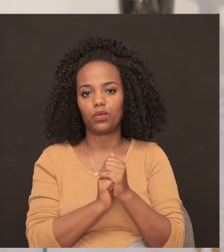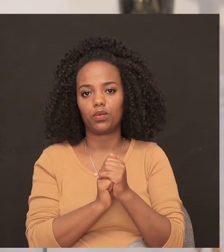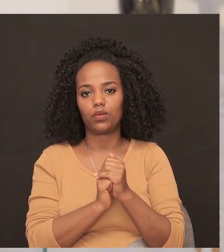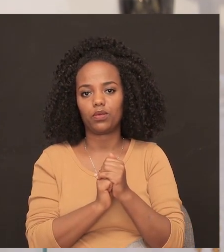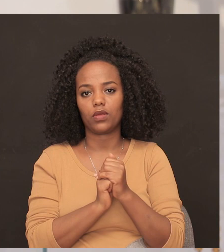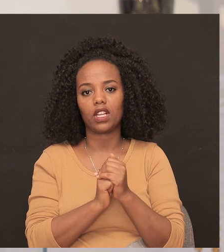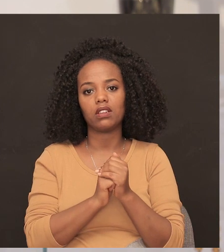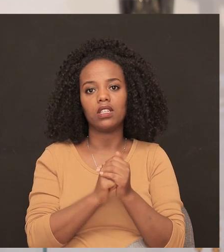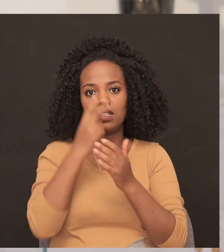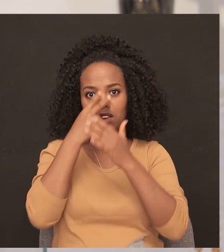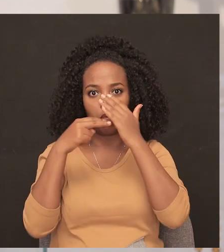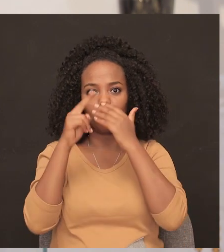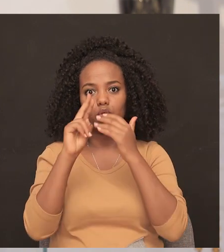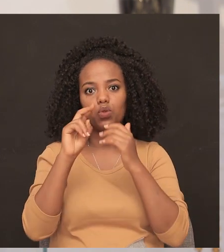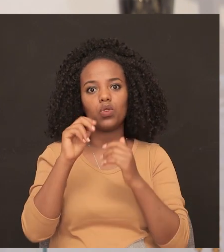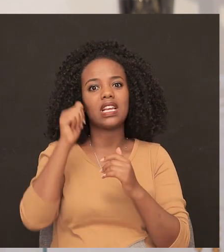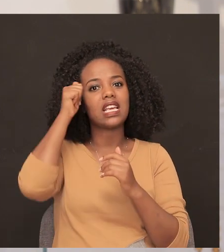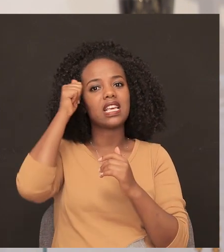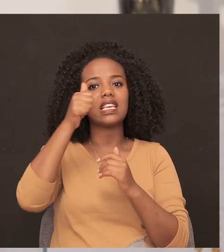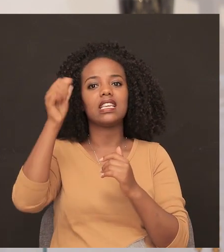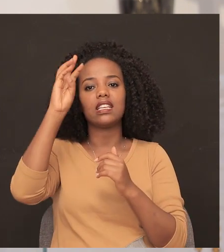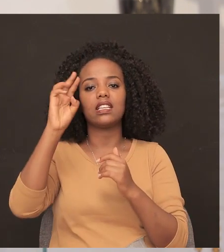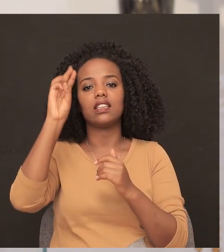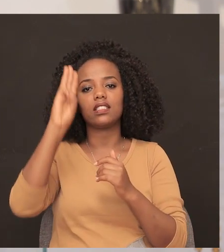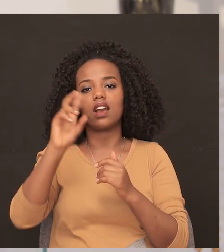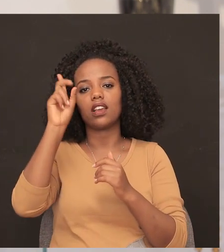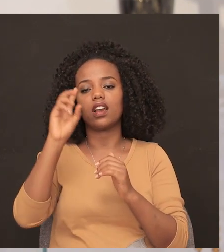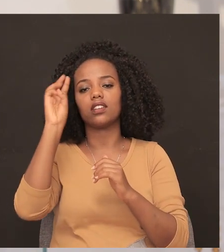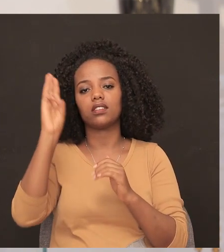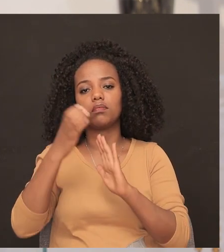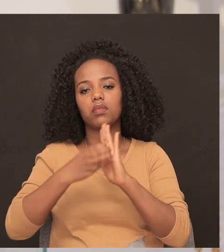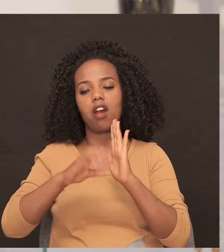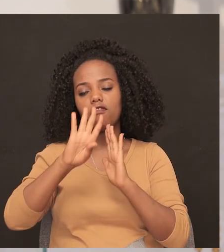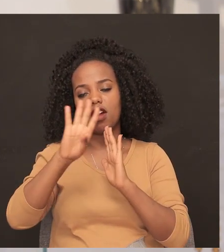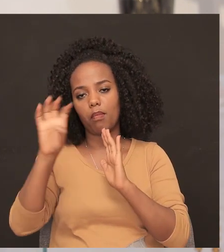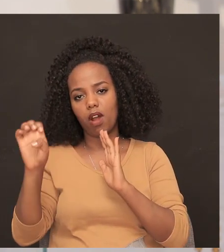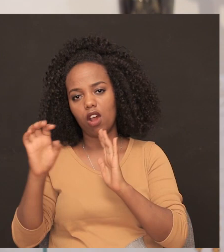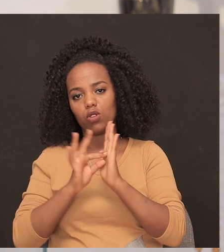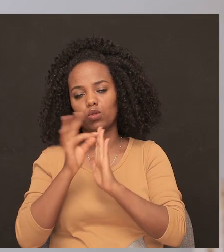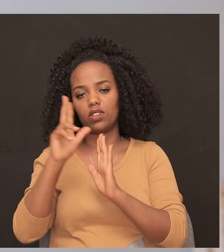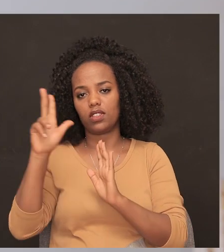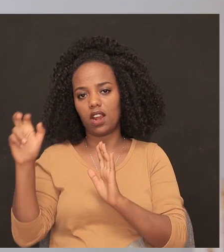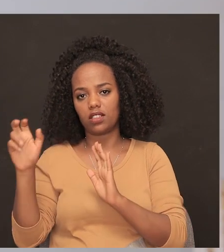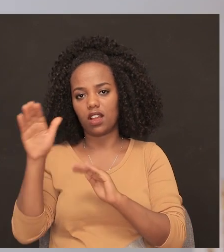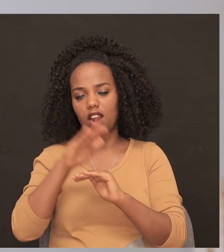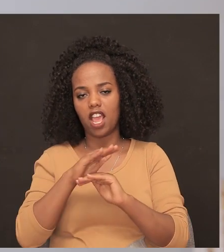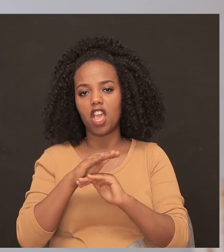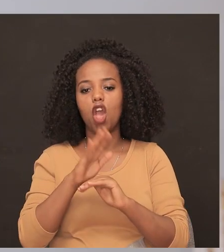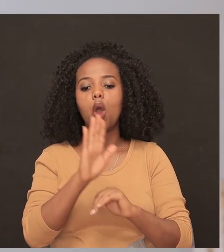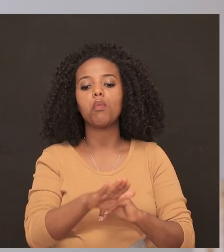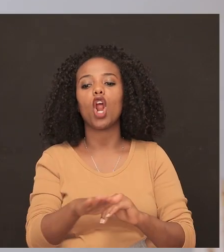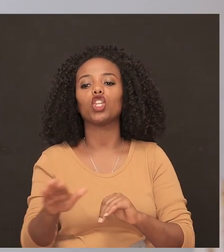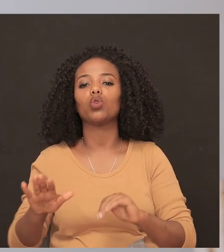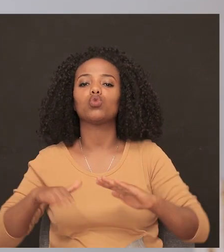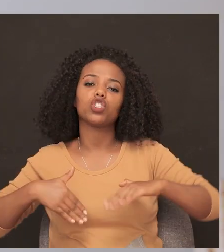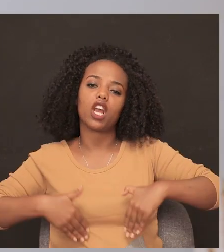ለዚህ ነው ነብዩ ሲናገር በትንቢተ ኢሳይያስ ምዕራፍ 40 ቁጥር 30 ላይ ብላቴኖች